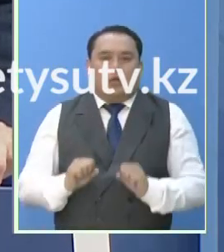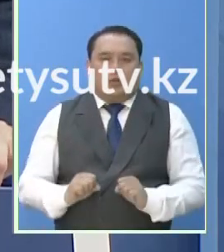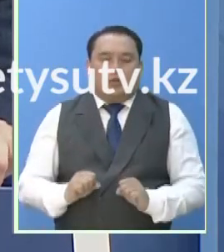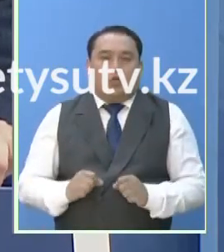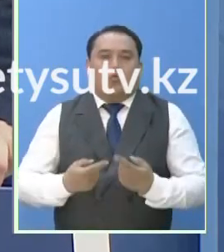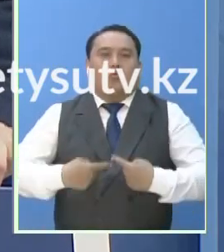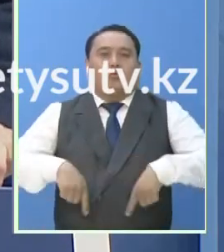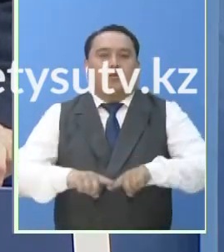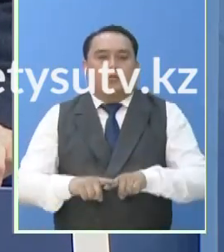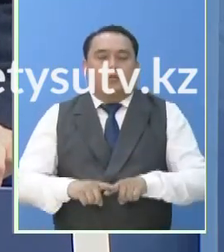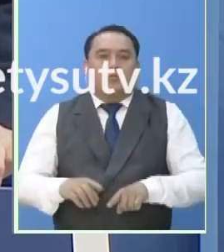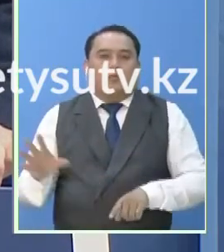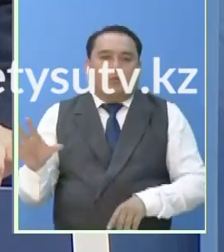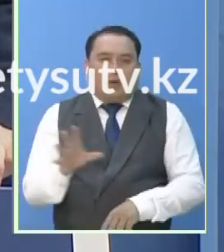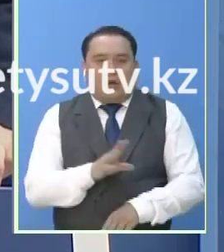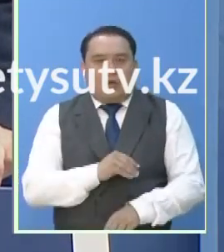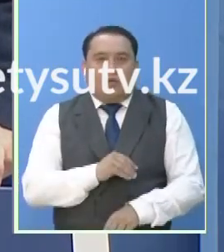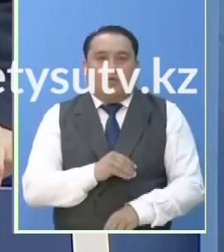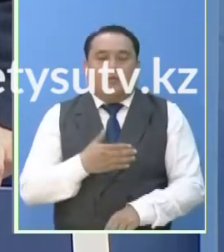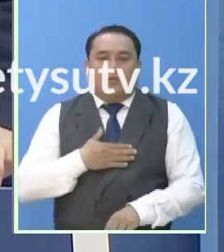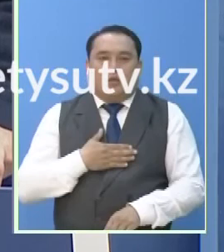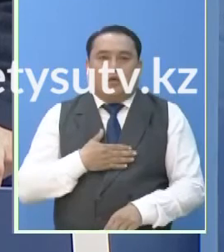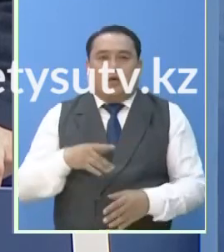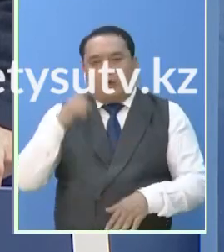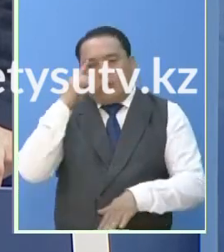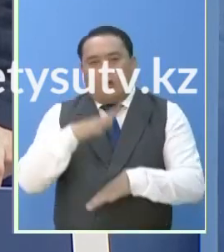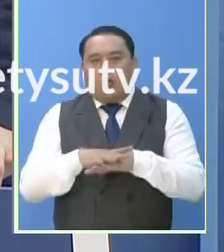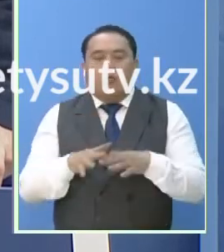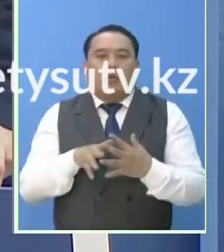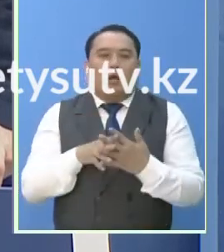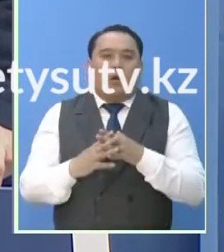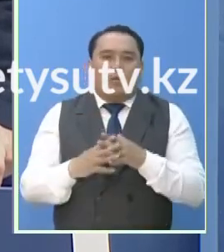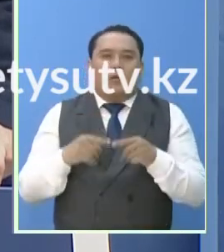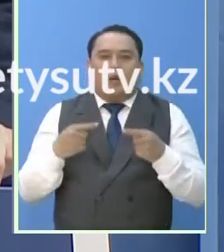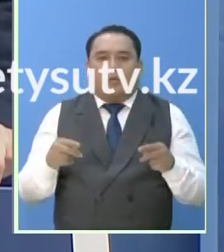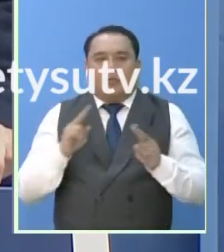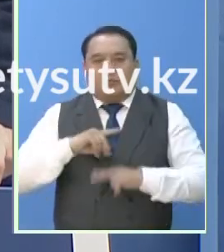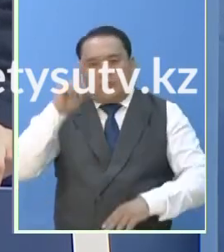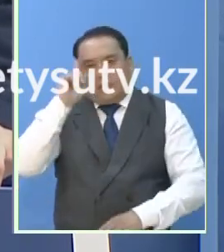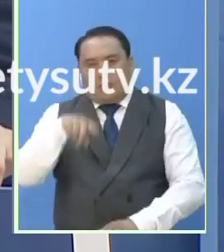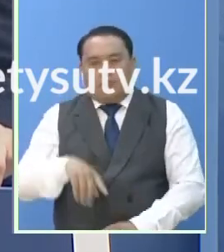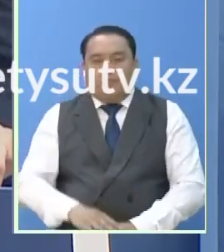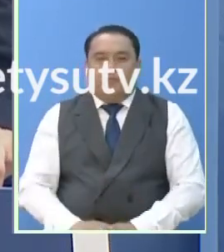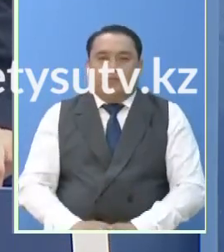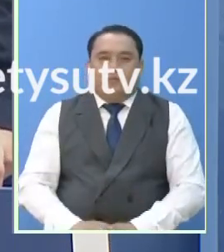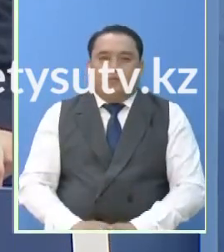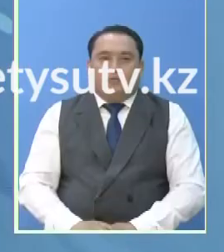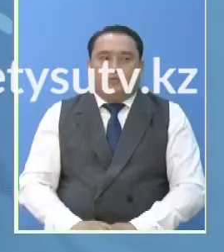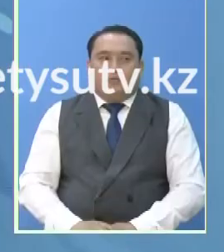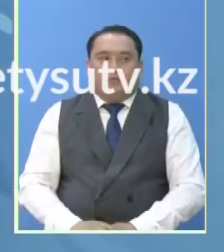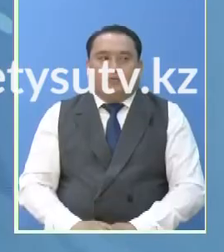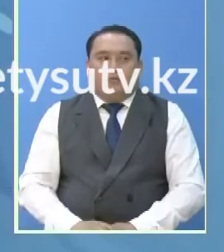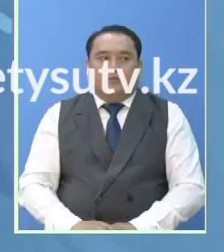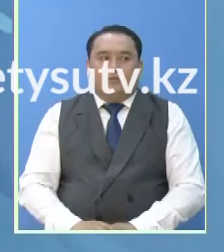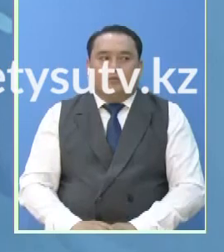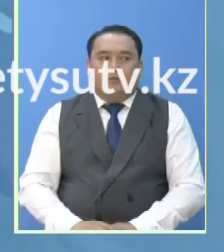уюмдаштырылган. Сондуктан анын баарлыгы ал аны мисалы ауыл акимдерде башкасы да баарлыгы билет. Түшүнүктө. Арман мырза,